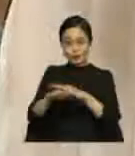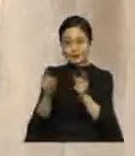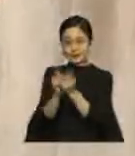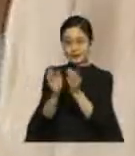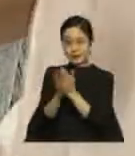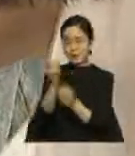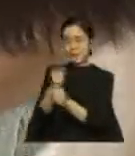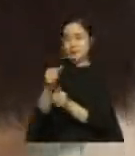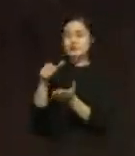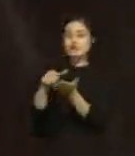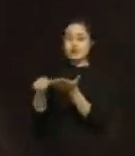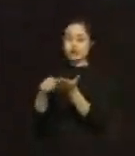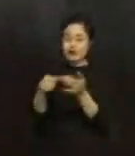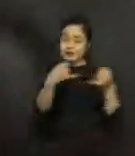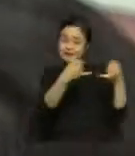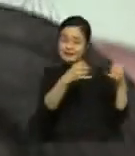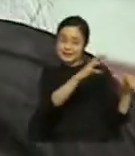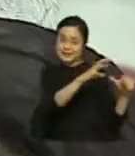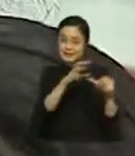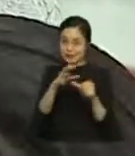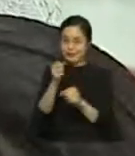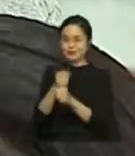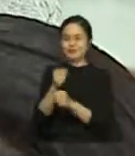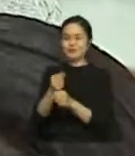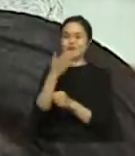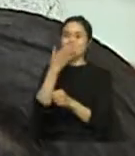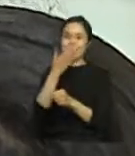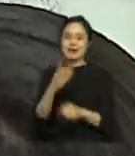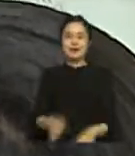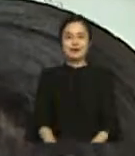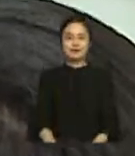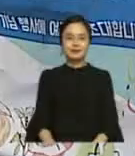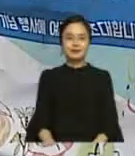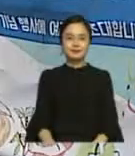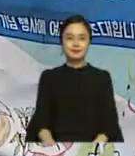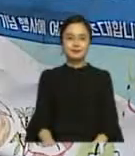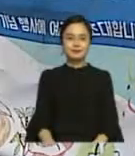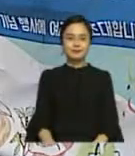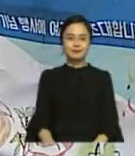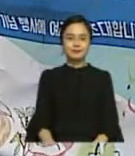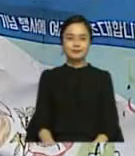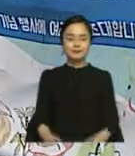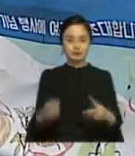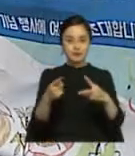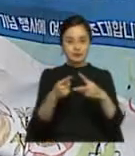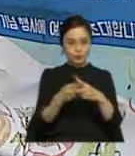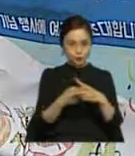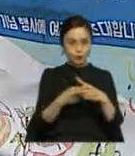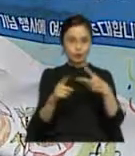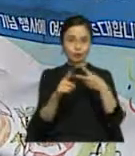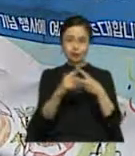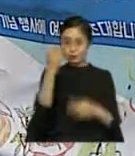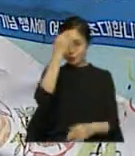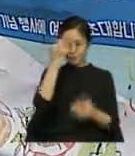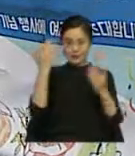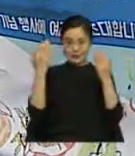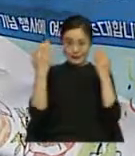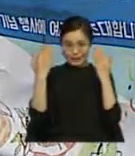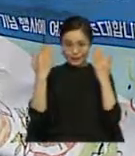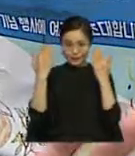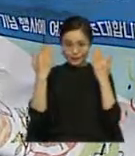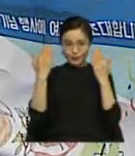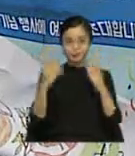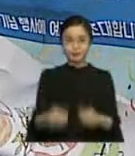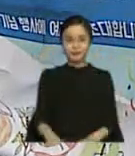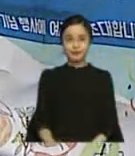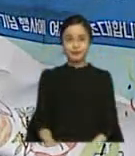생소한 재료지만 공정무역을 통해 소비자들과 만나고 있습니다. 각 초등학교, 중학교, 고등학교에 직접 나가서